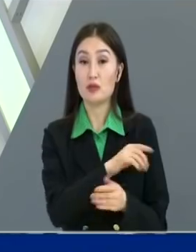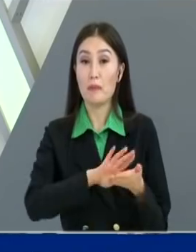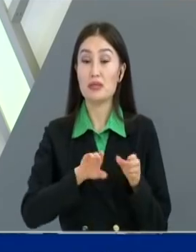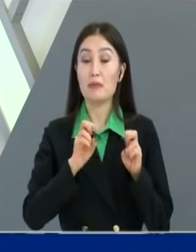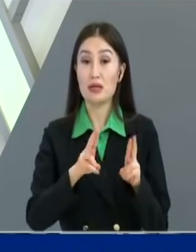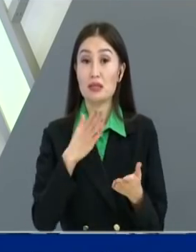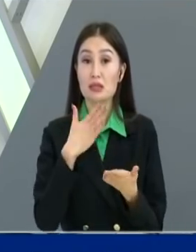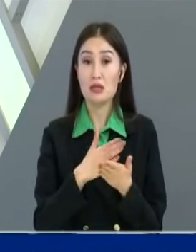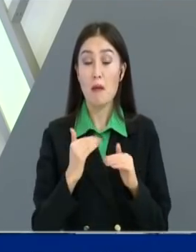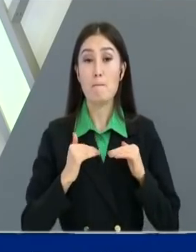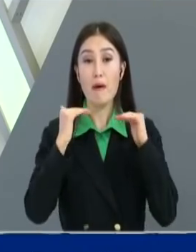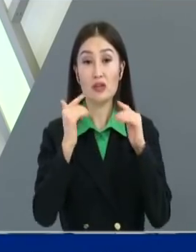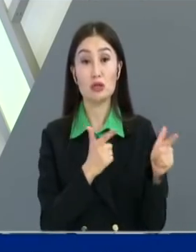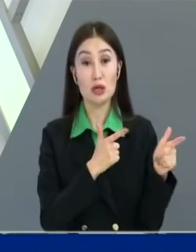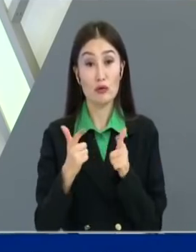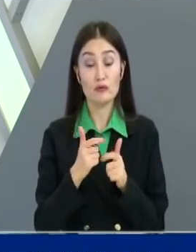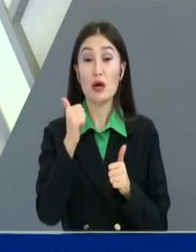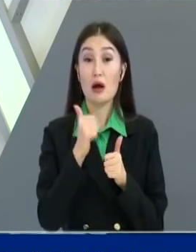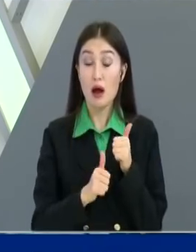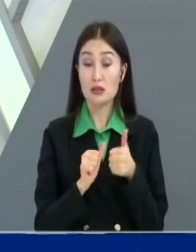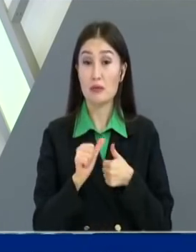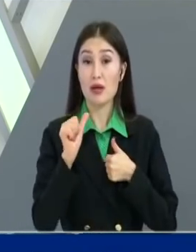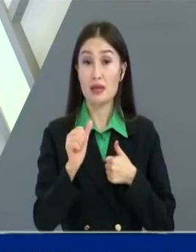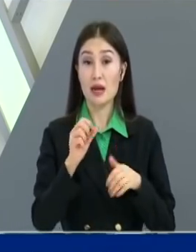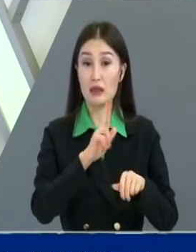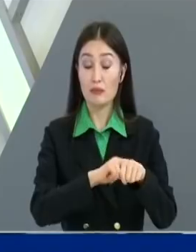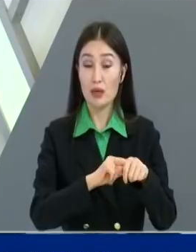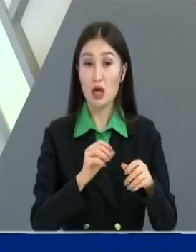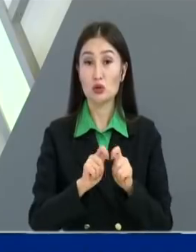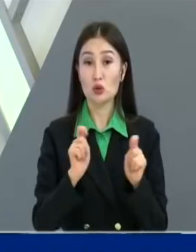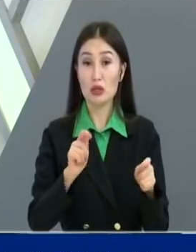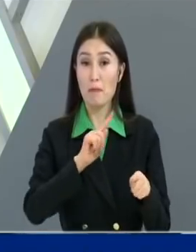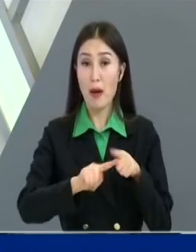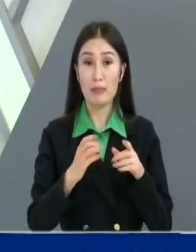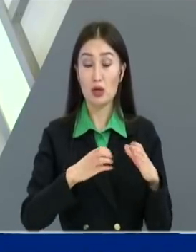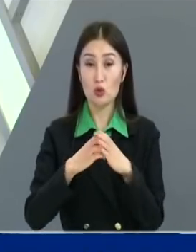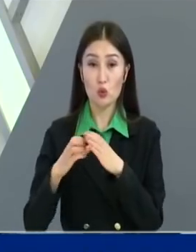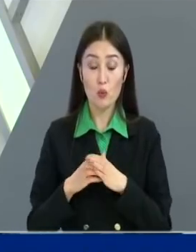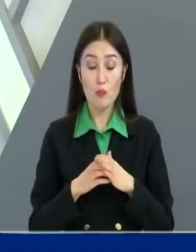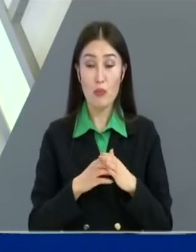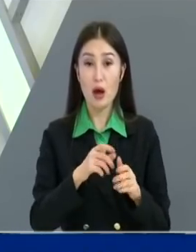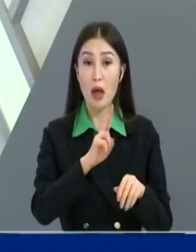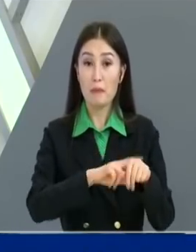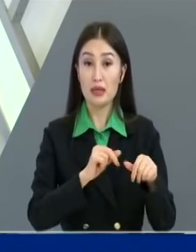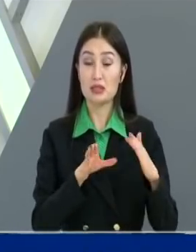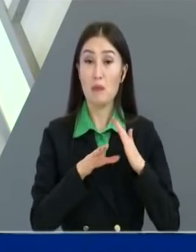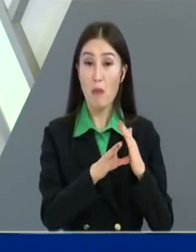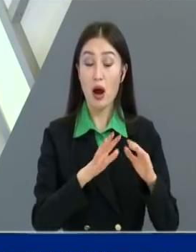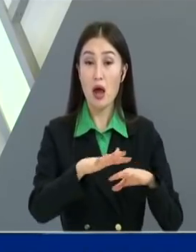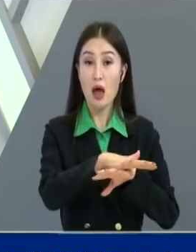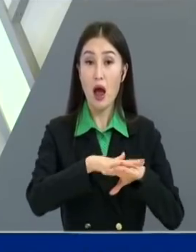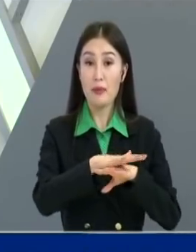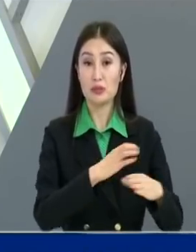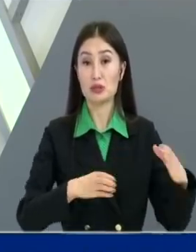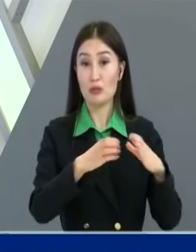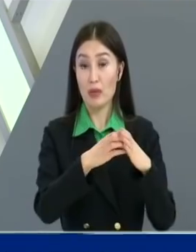в состоянии повышенной готовности. В каждом отделении милиции созданы мобильные группы. Сотрудники помогают поддерживать общественный порядок.